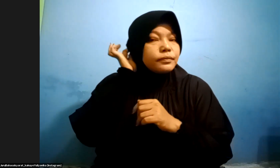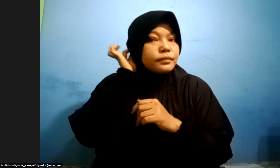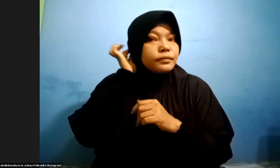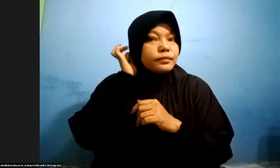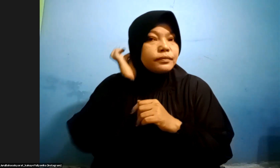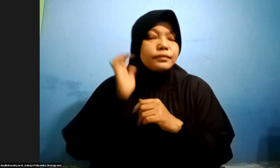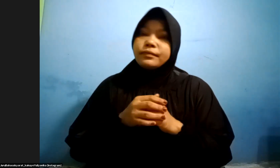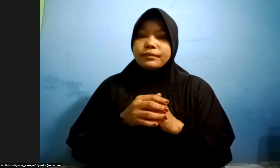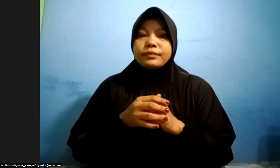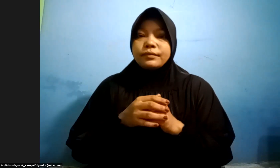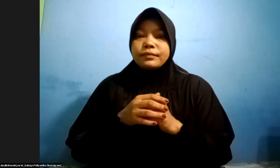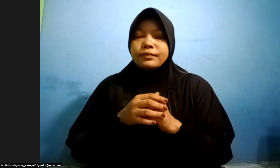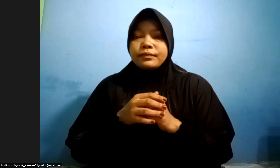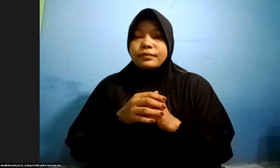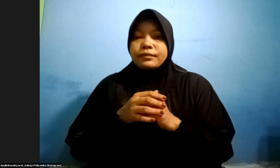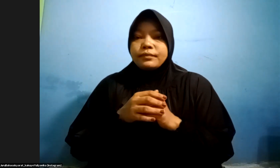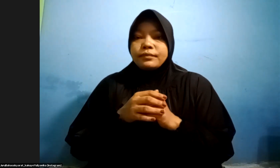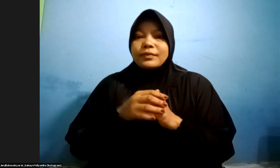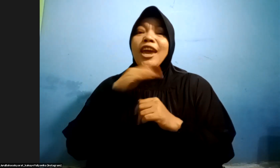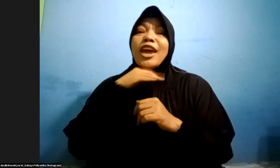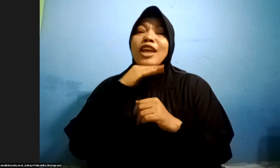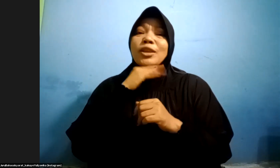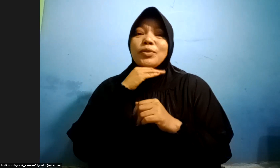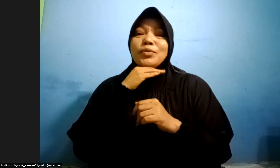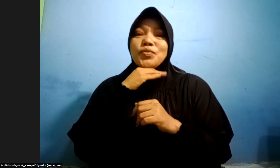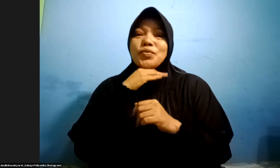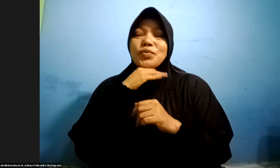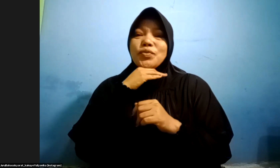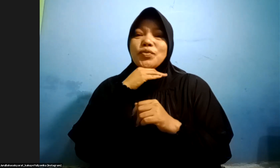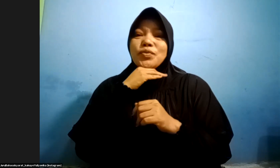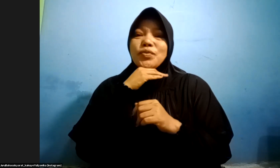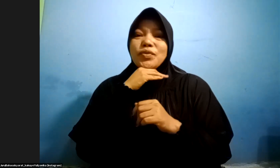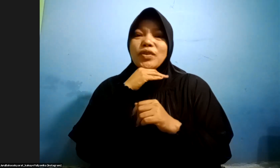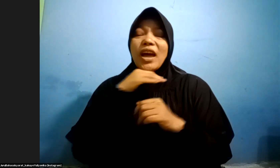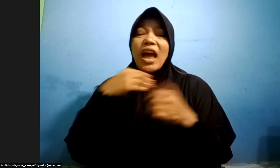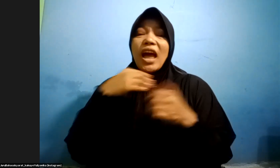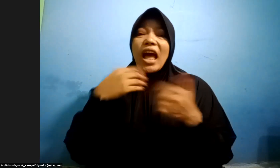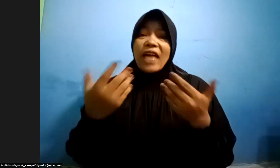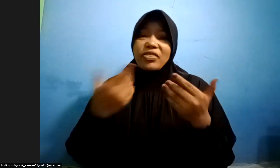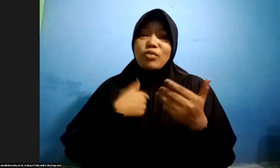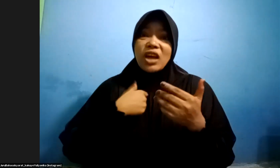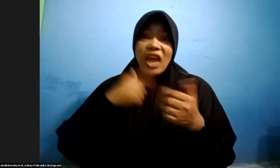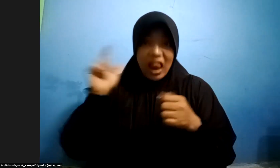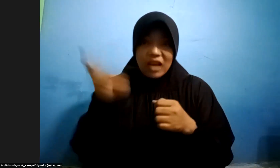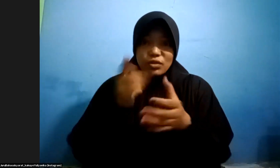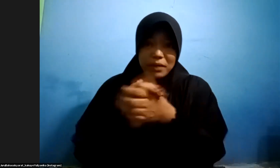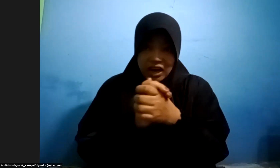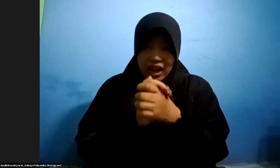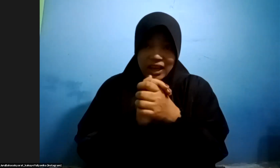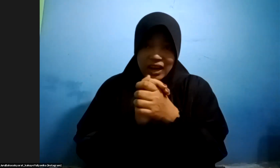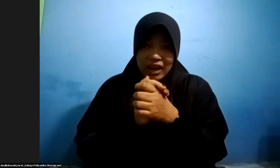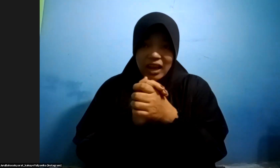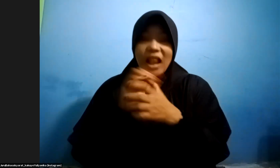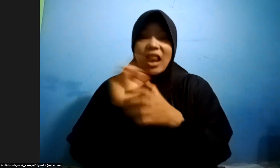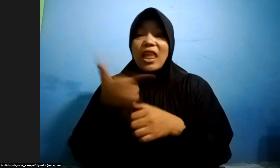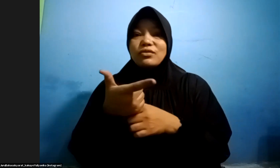Oke. Kita tunggu sebentar. Mungkin saya langsung saja memperkenalkan diri kali ya, Bu ini ya. Boleh. Menunggu